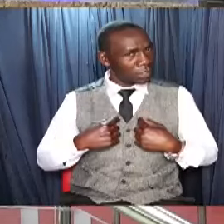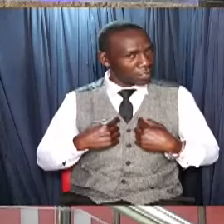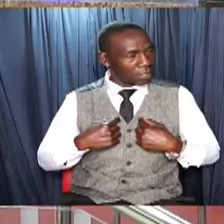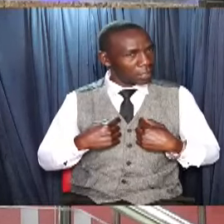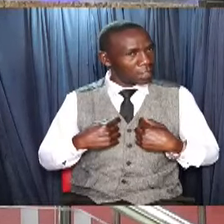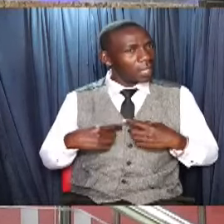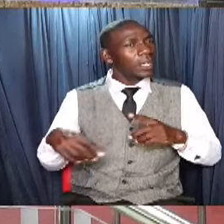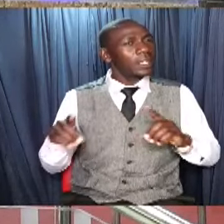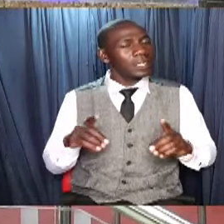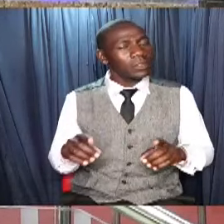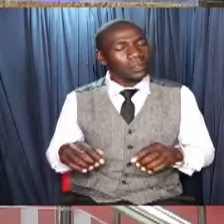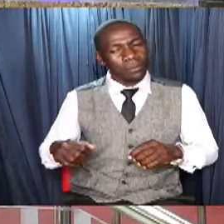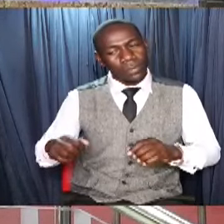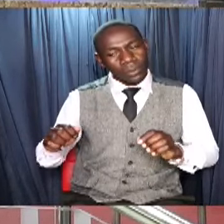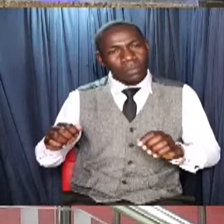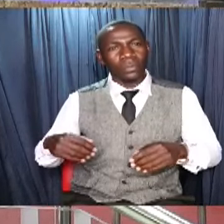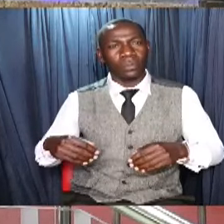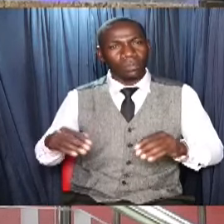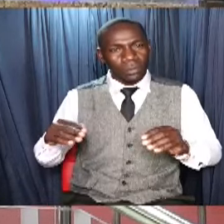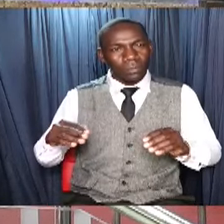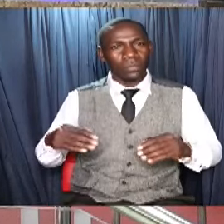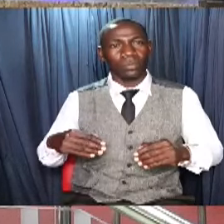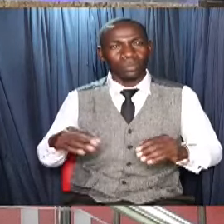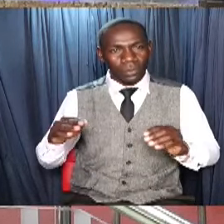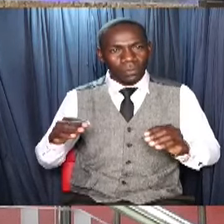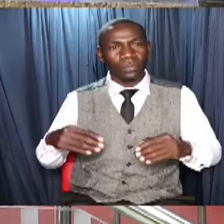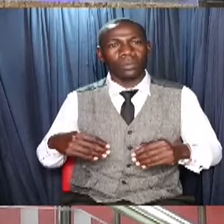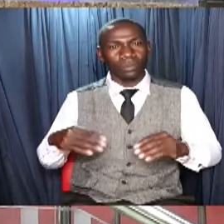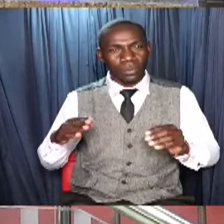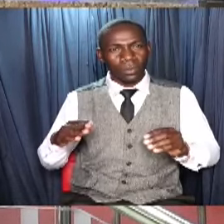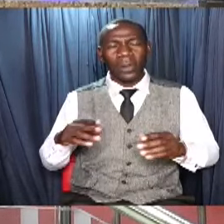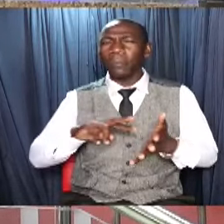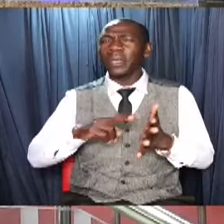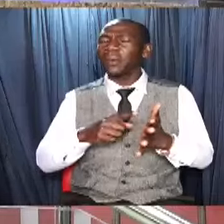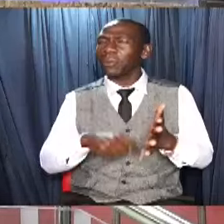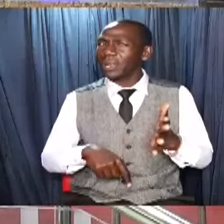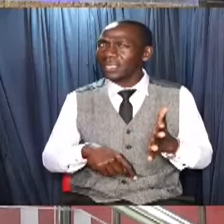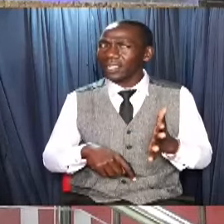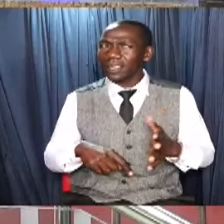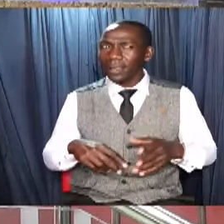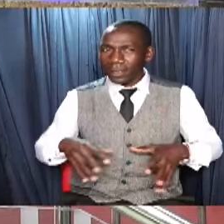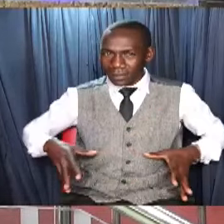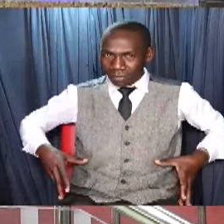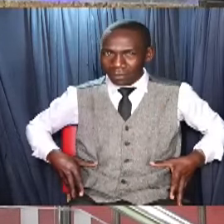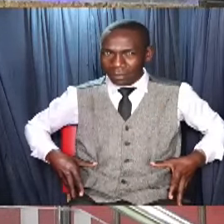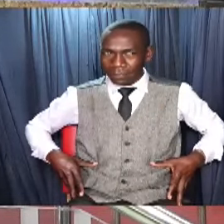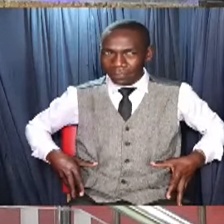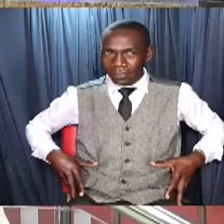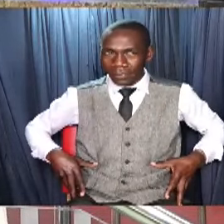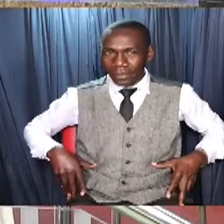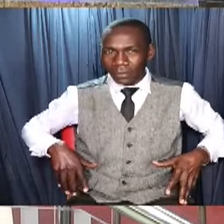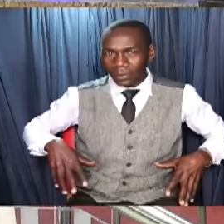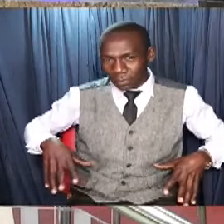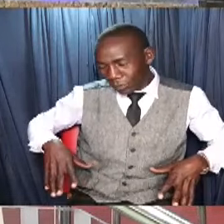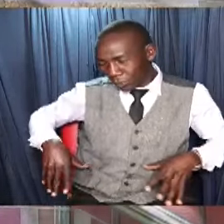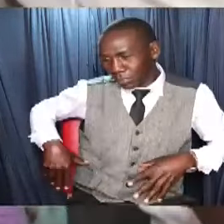Na michezo ni bumping. And it was the bumping game. Bumping wajua maana yake? Do you know what bumping is? Ni kiuno. It's the west. Huyo angalie huko